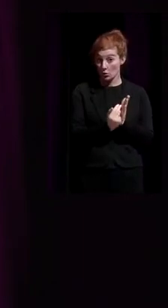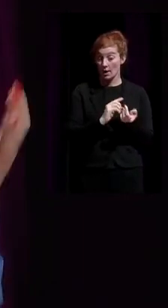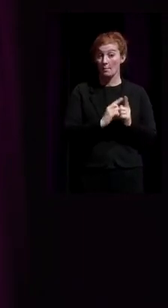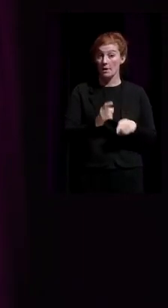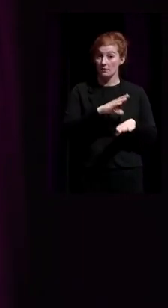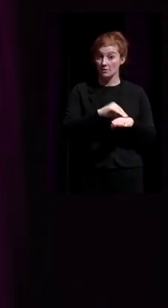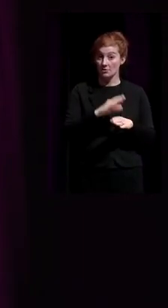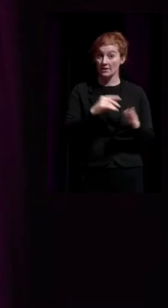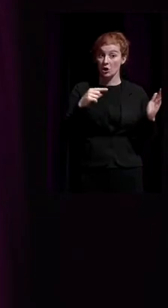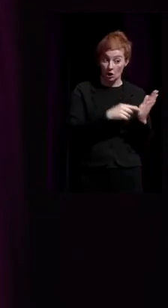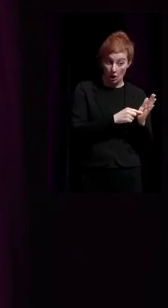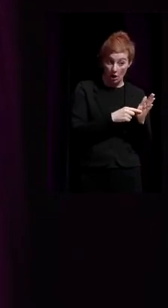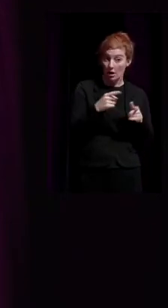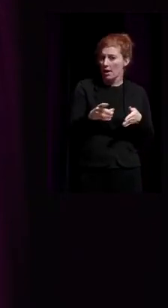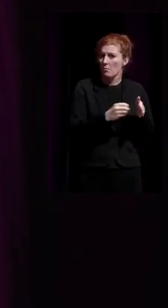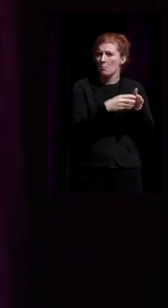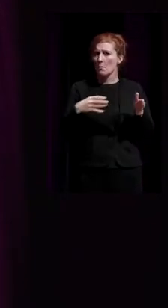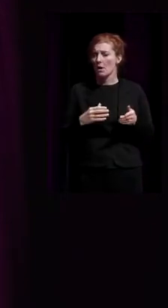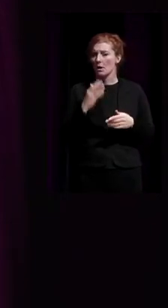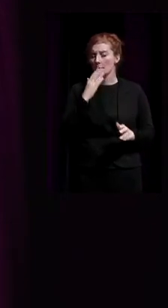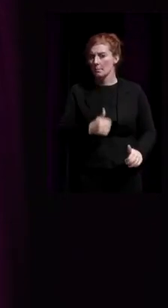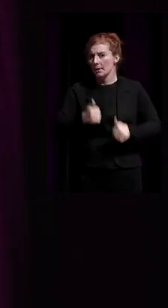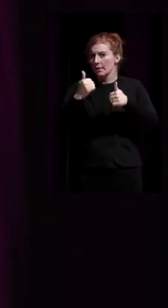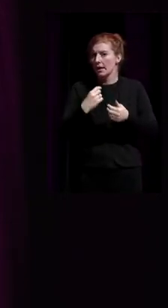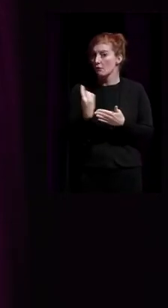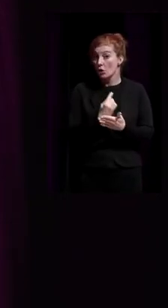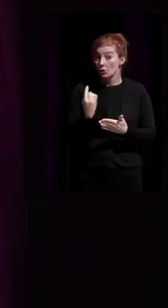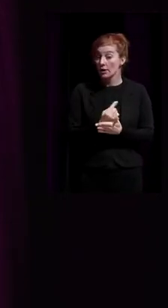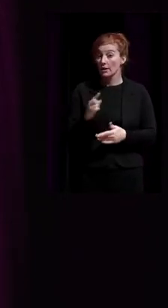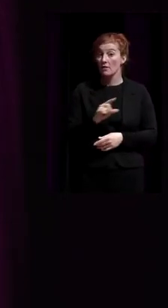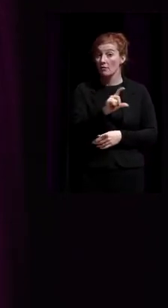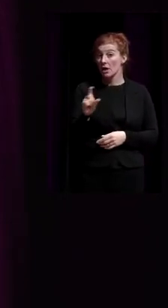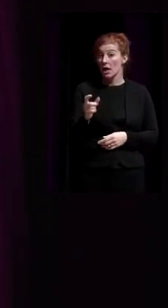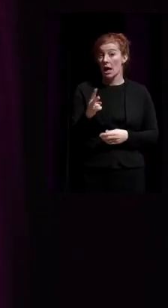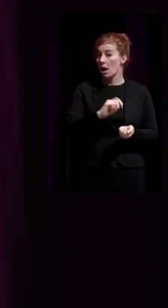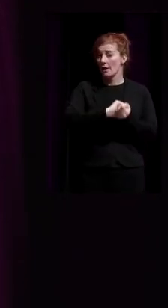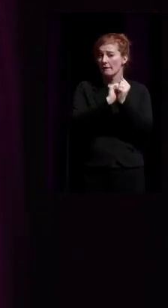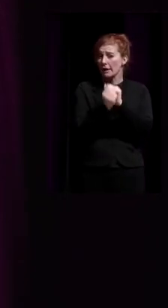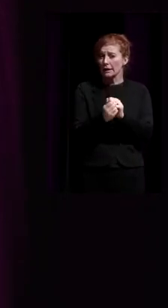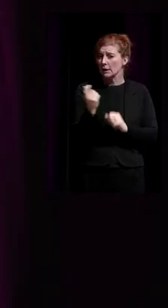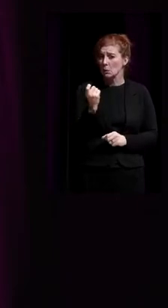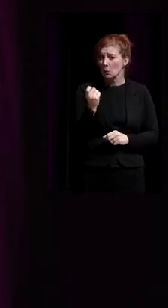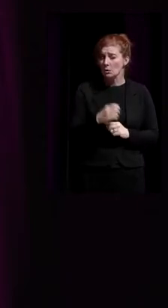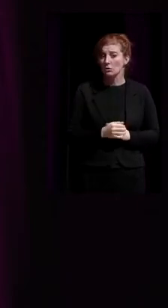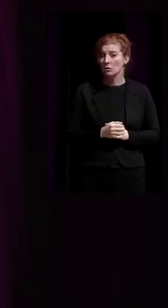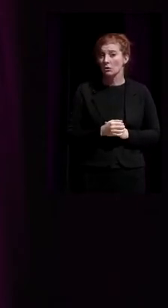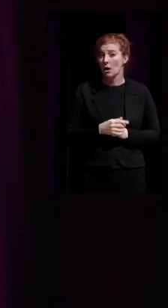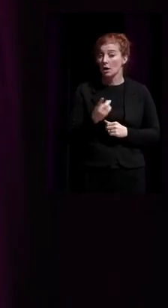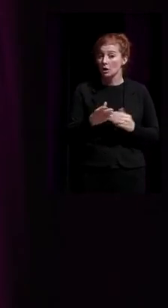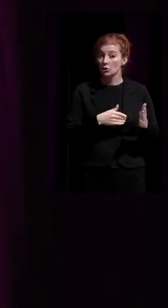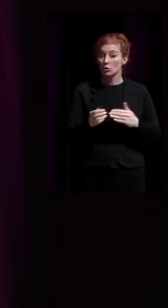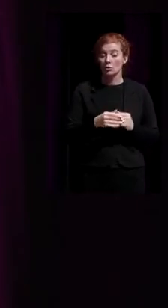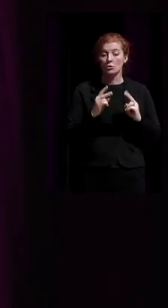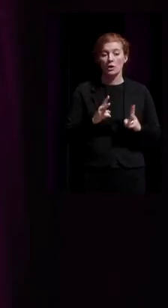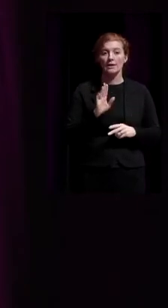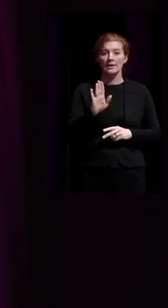har det gjort att ni fått bättre förutsättningar, eller på vilket sätt har det förändrat, eller har det gjort att ni fått ett